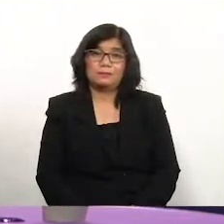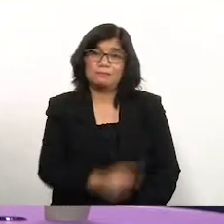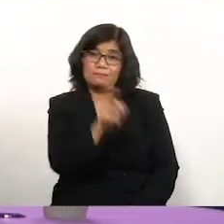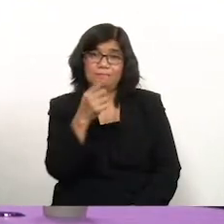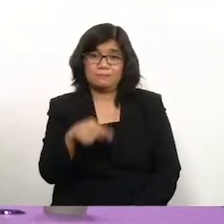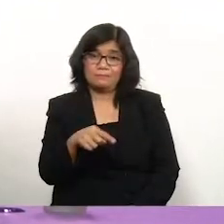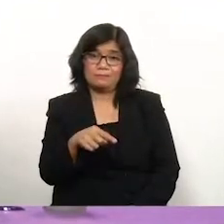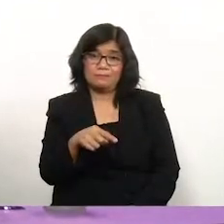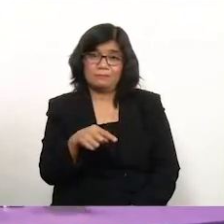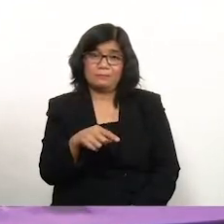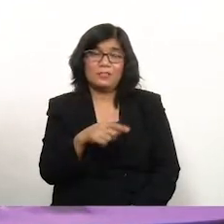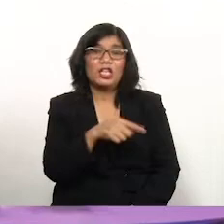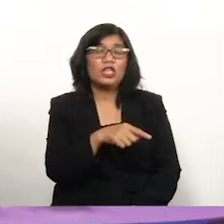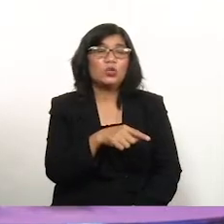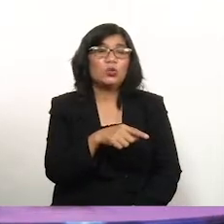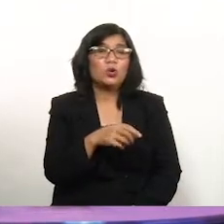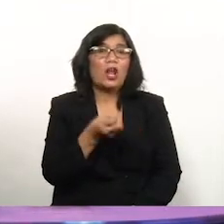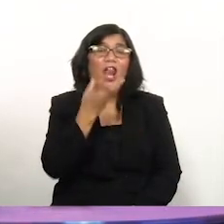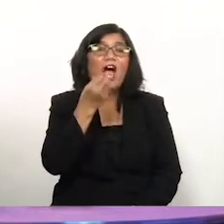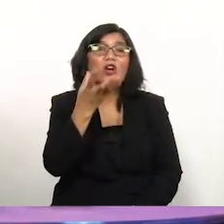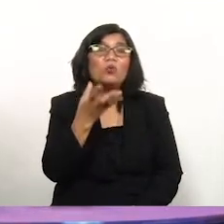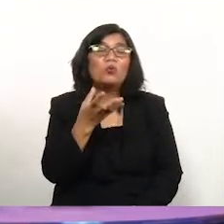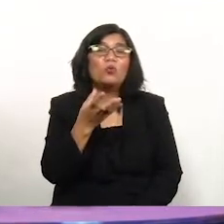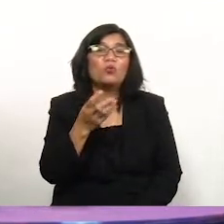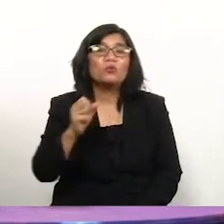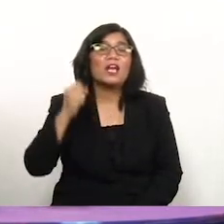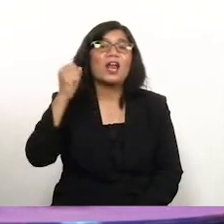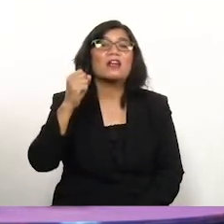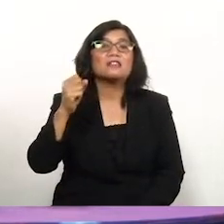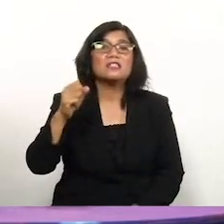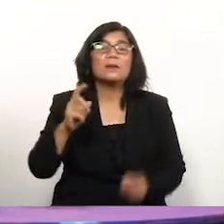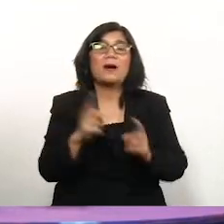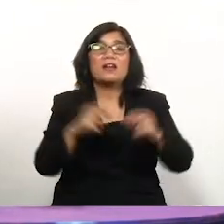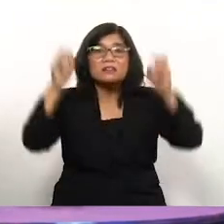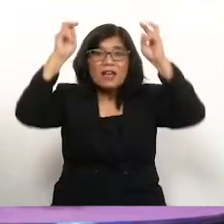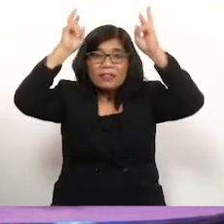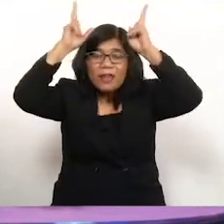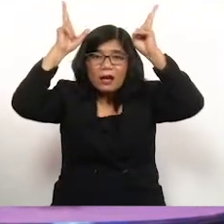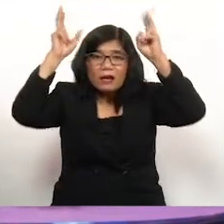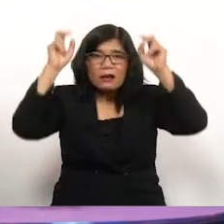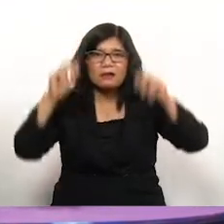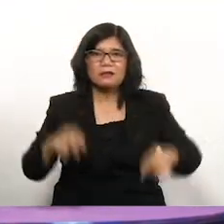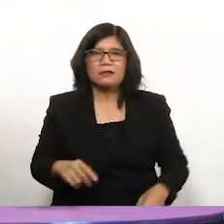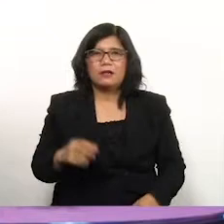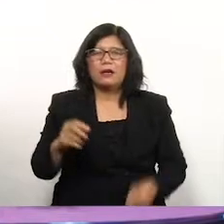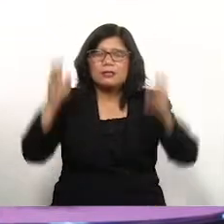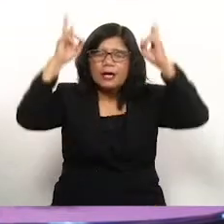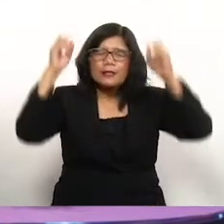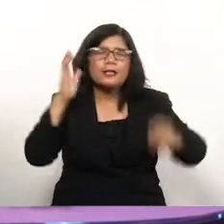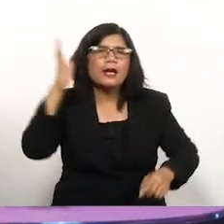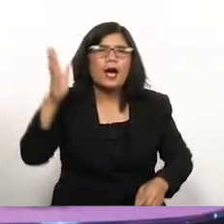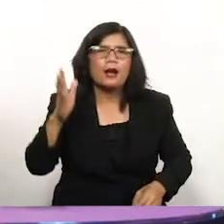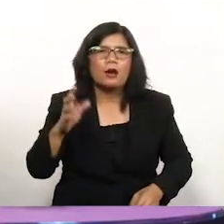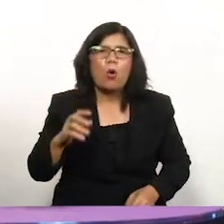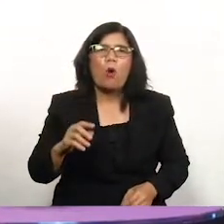Hai itu lagu deklarasi kita kepada setan Hai setan dengan walaupun aku banyak masalah walaupun aku banyak